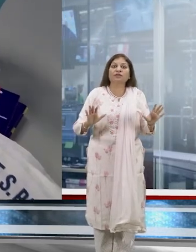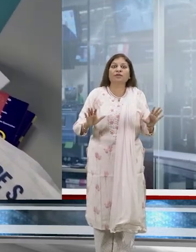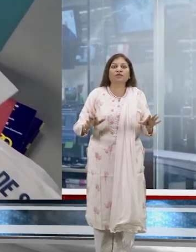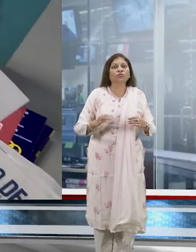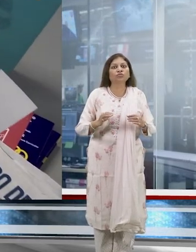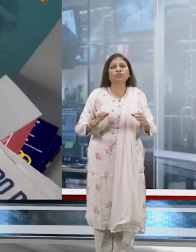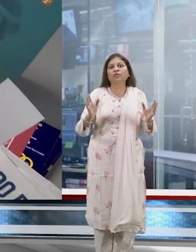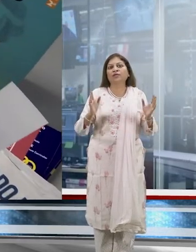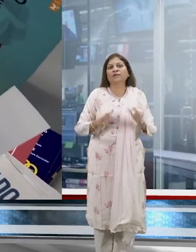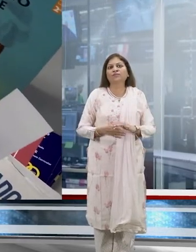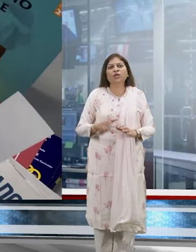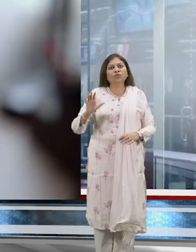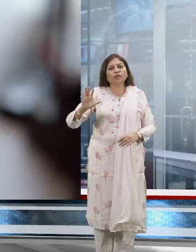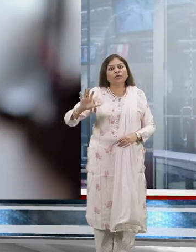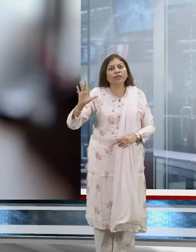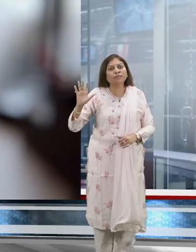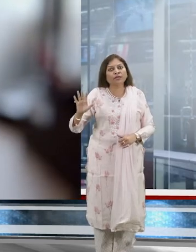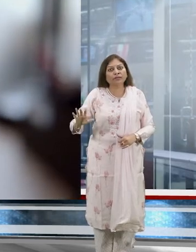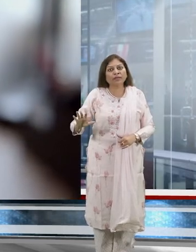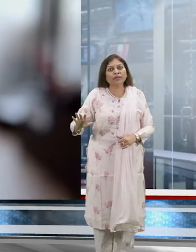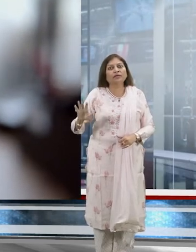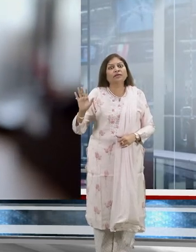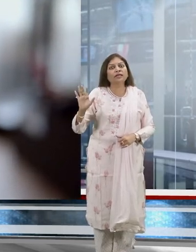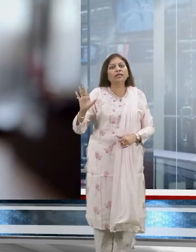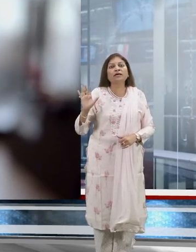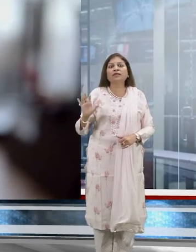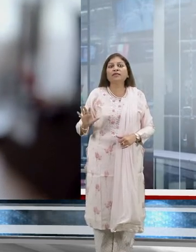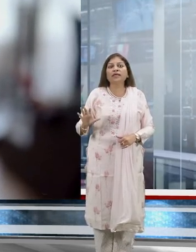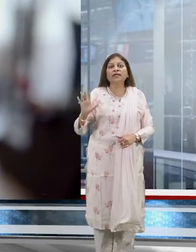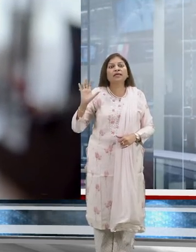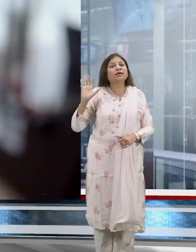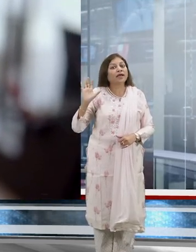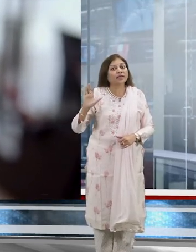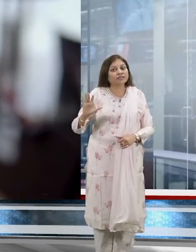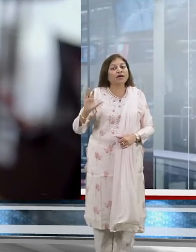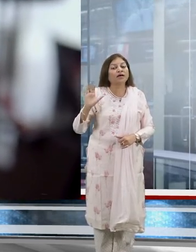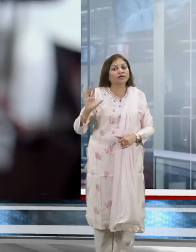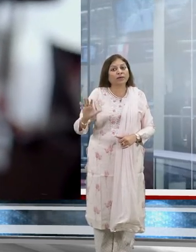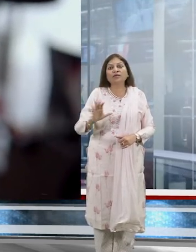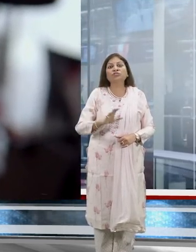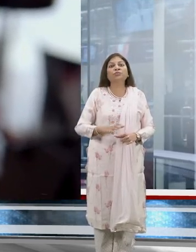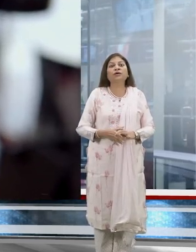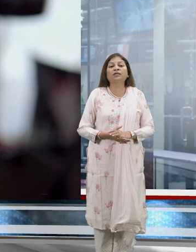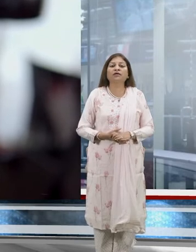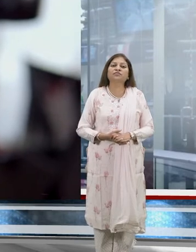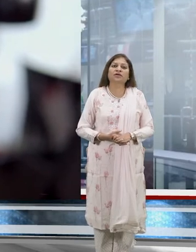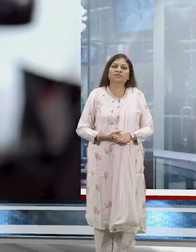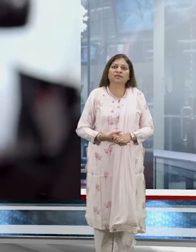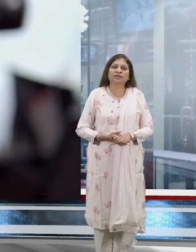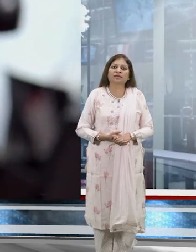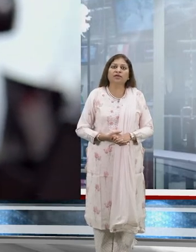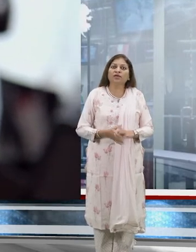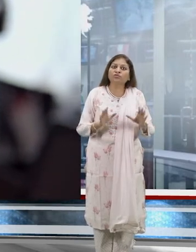इस अखबार को छोड़ दिया, क्योंकि उनके मन में कहीं ना कहीं एक ऐसा अखबार शुरू करने का